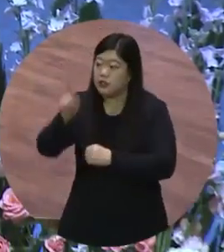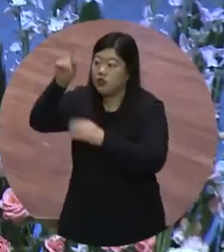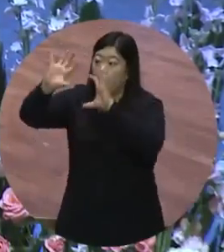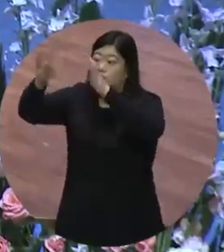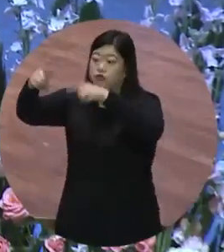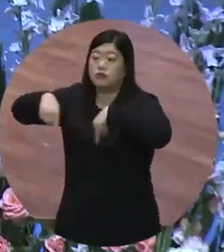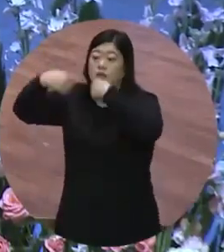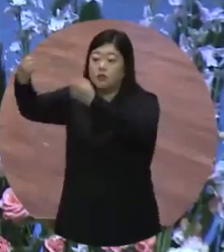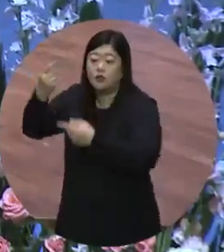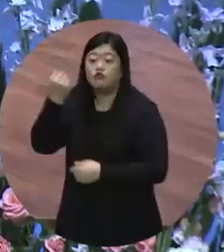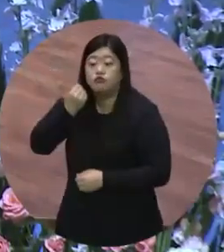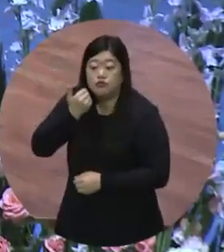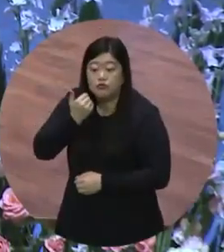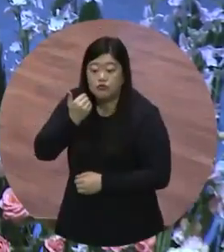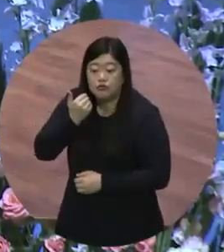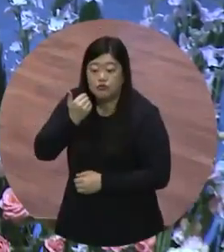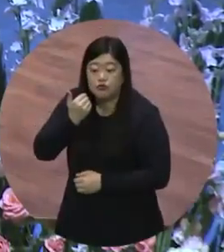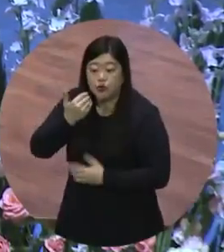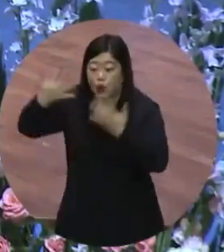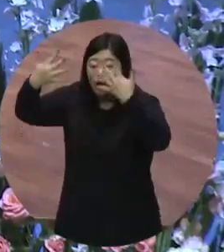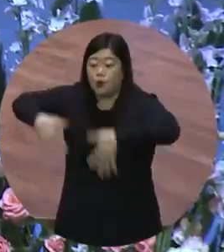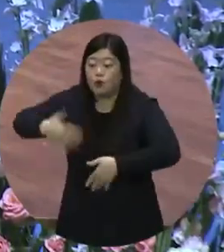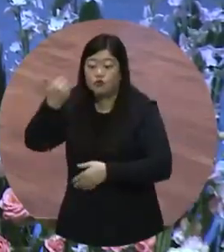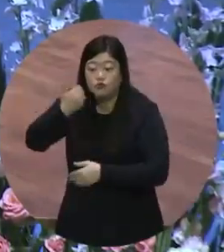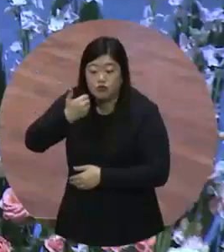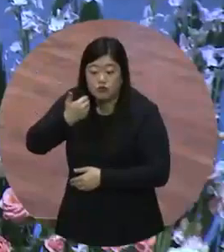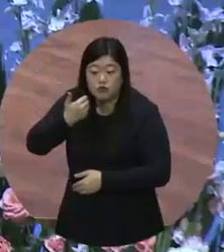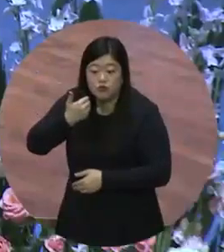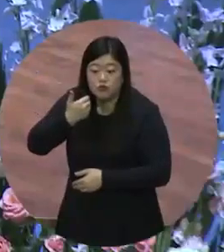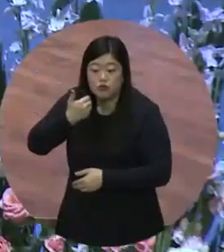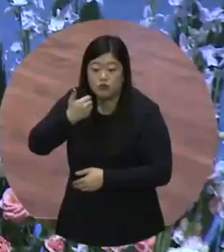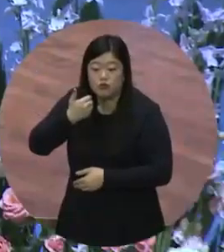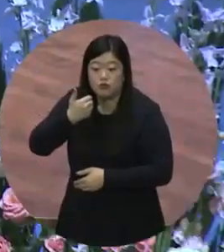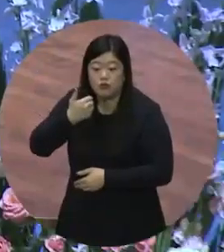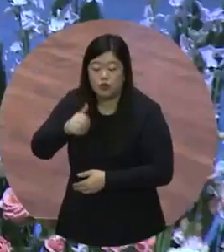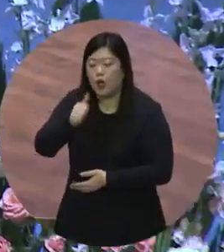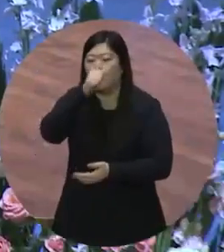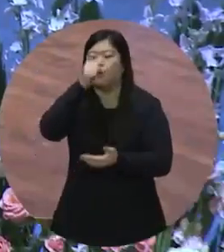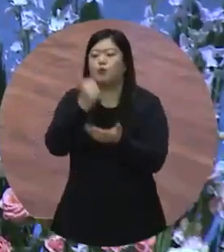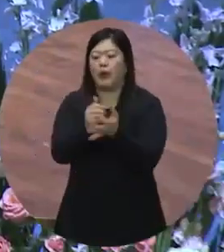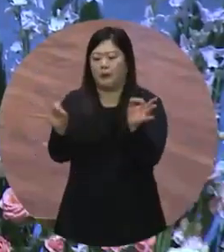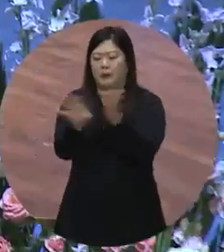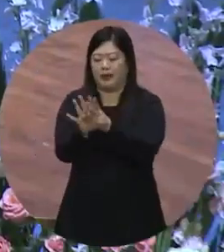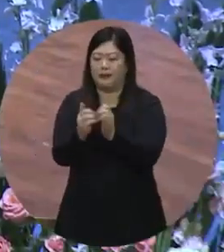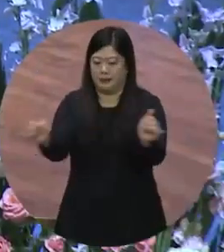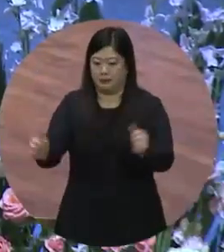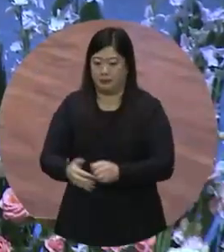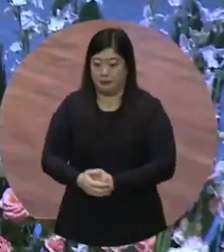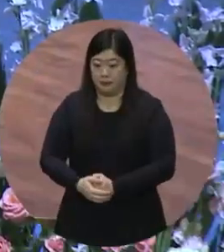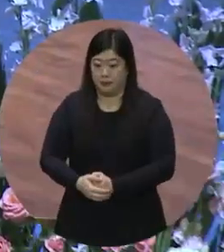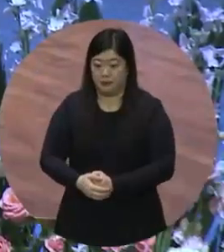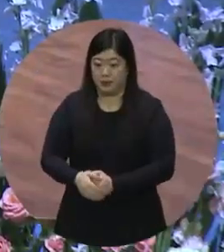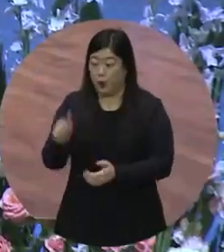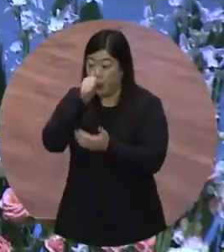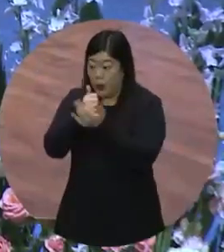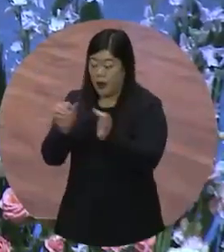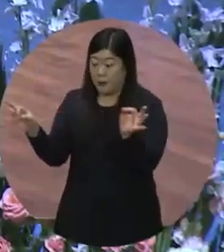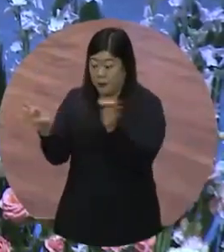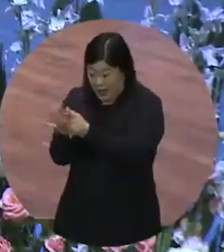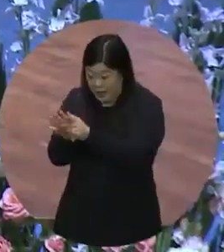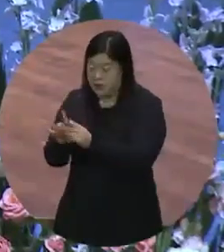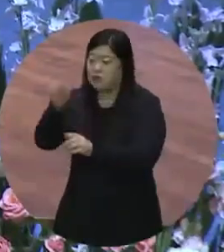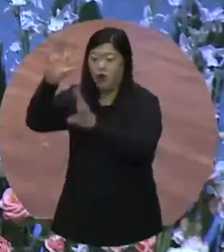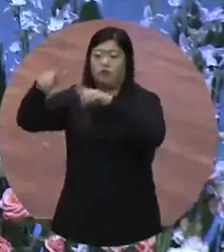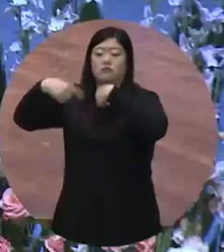죄 없는 사람이 들어가요. 죄 있었지만 죄 해결된 사람이 천국 들어가요. 죄 있는 사람은 천국